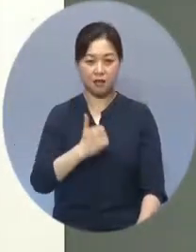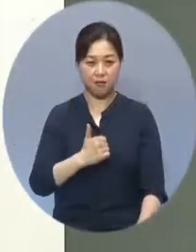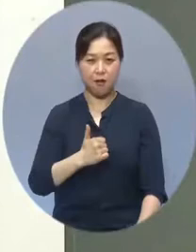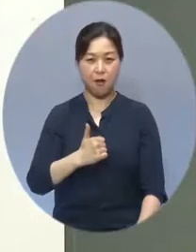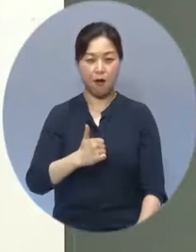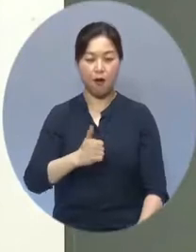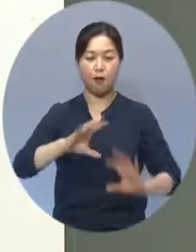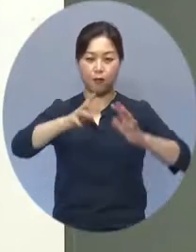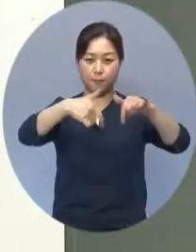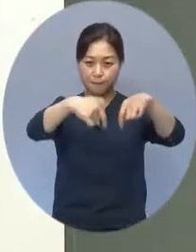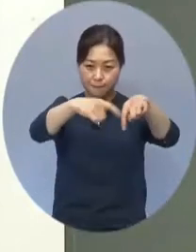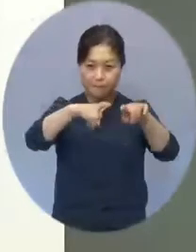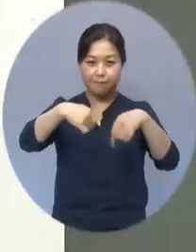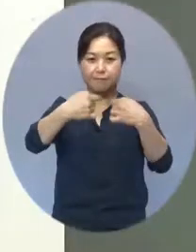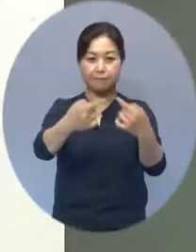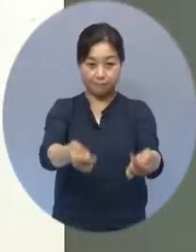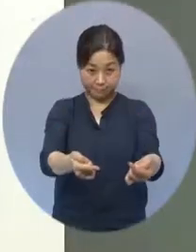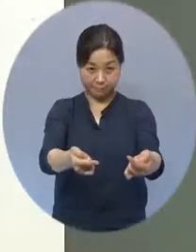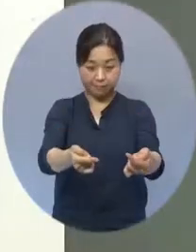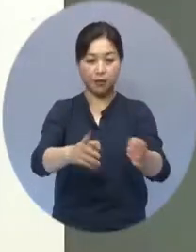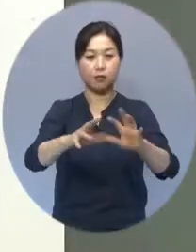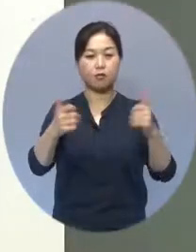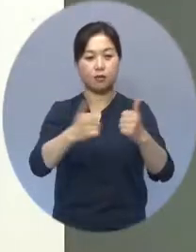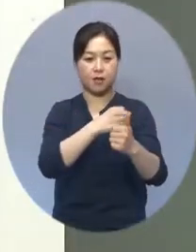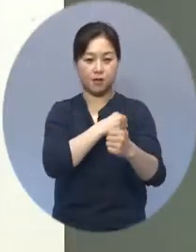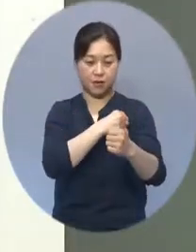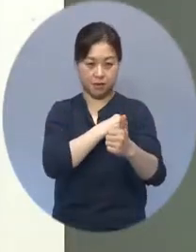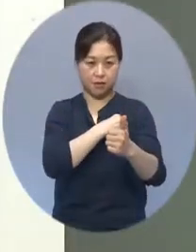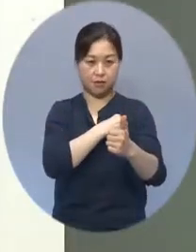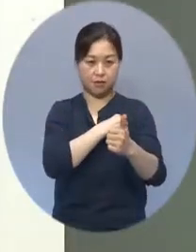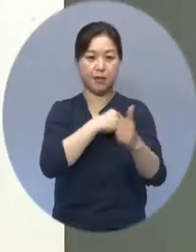하셨다가 국회의원을 끝내시고